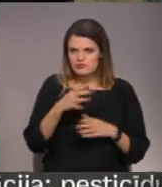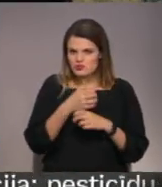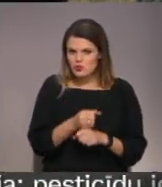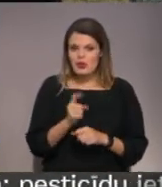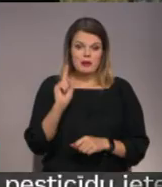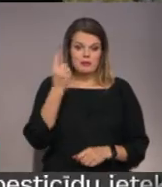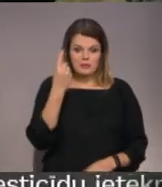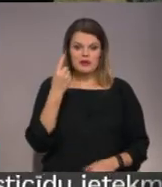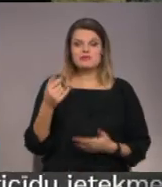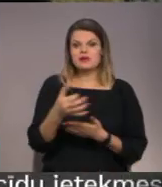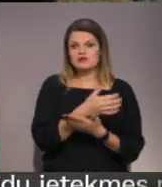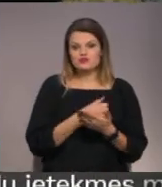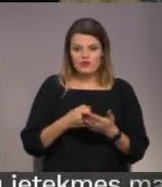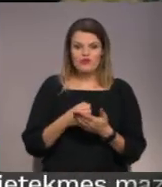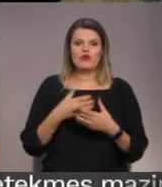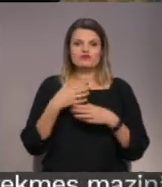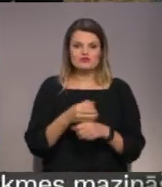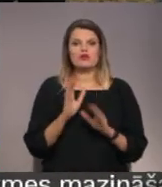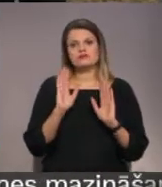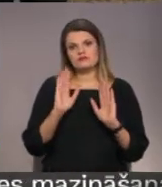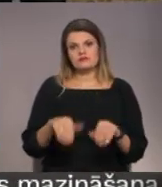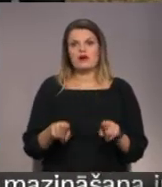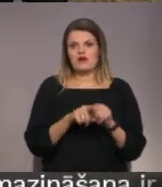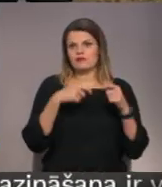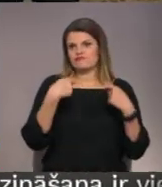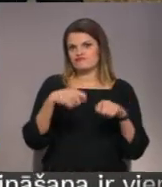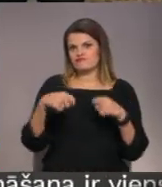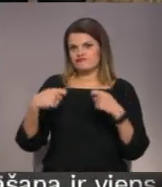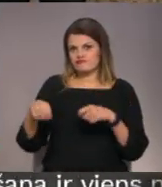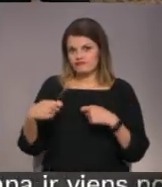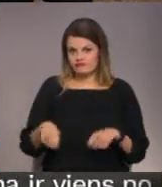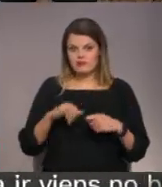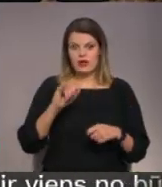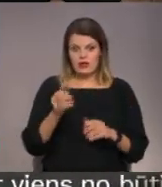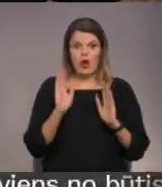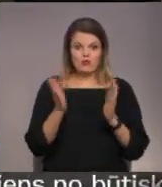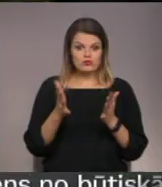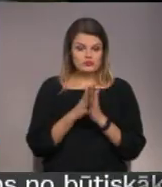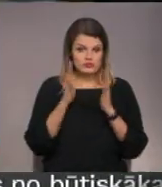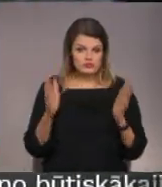saimniecībā Birzī ievāktās kļavu sulas būs pieejamas arī pircējiem. Ja tās satecēs